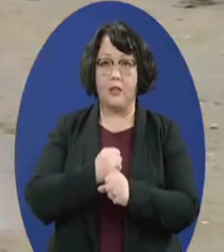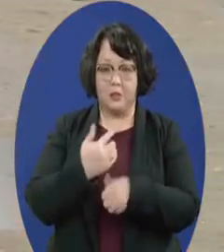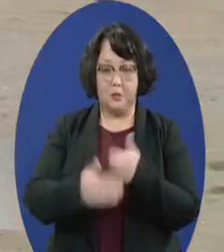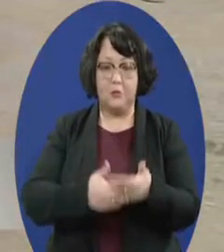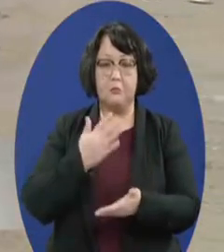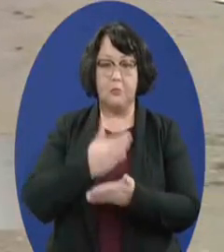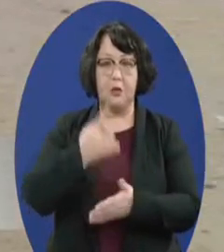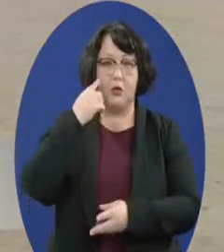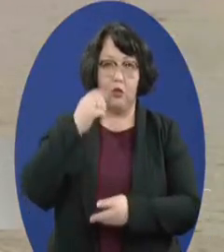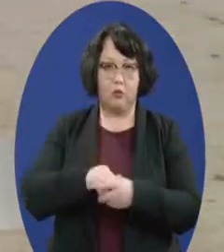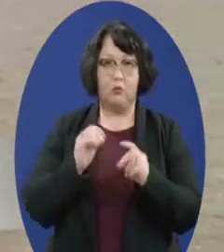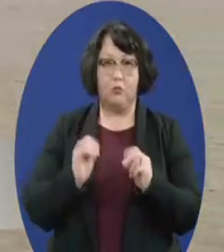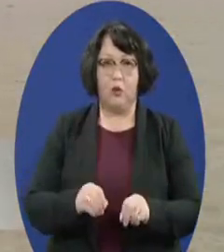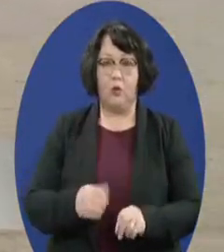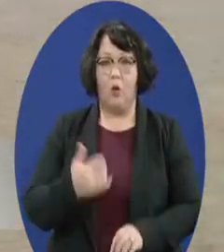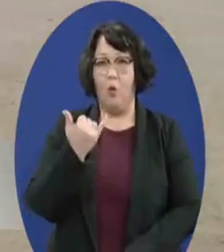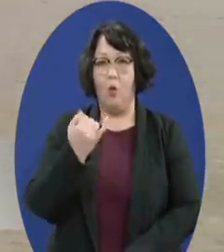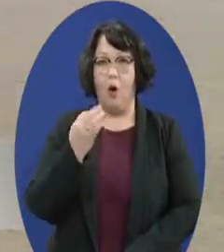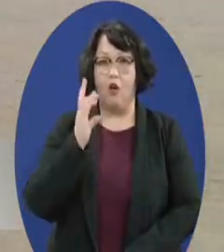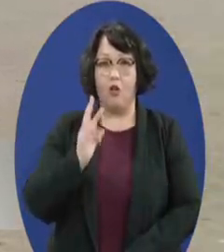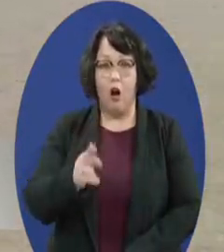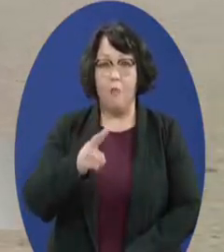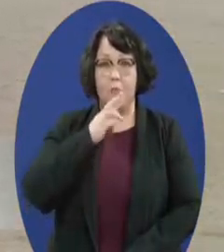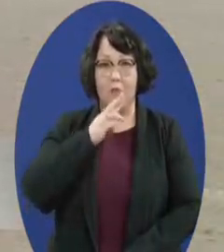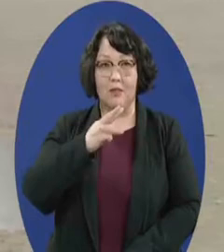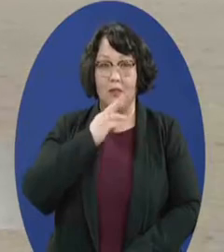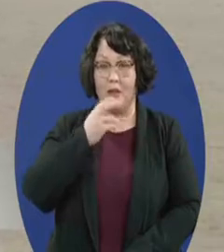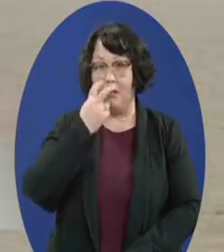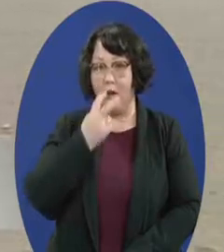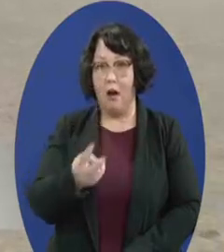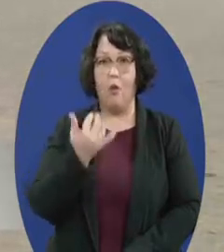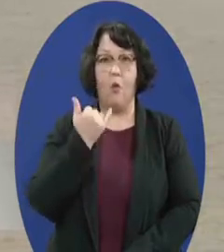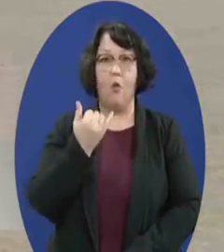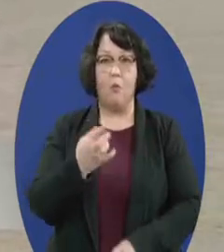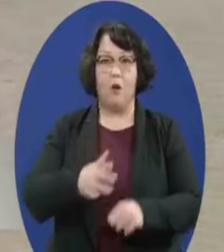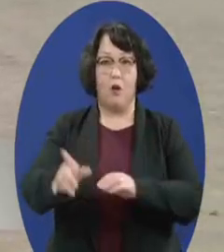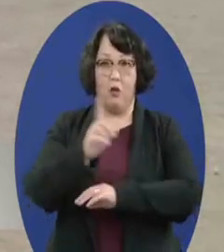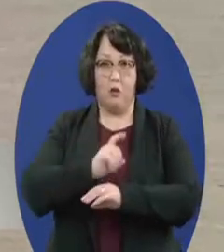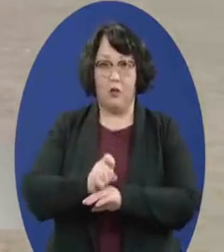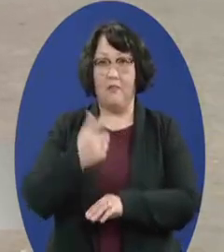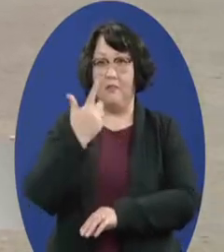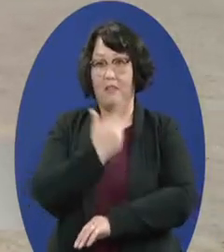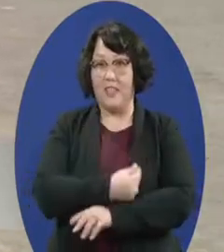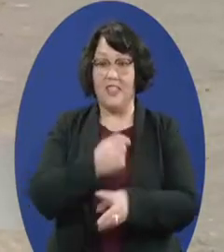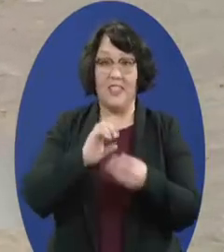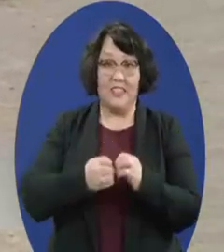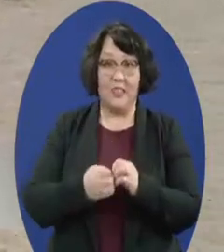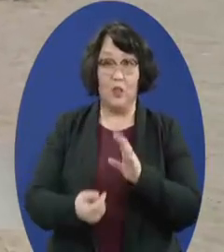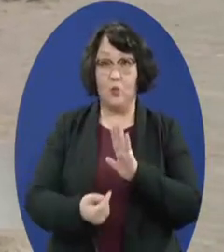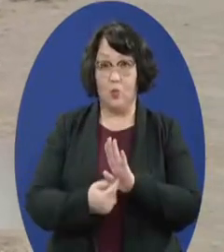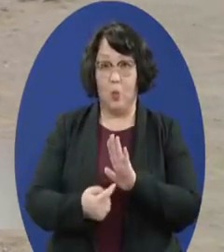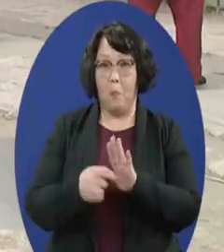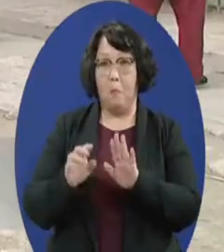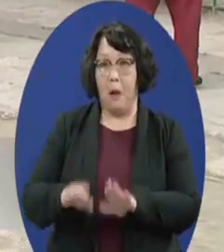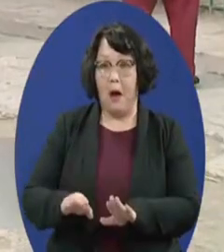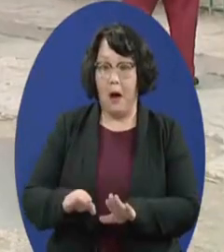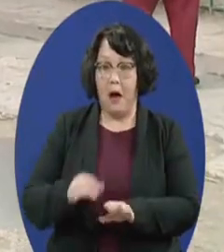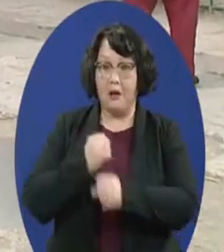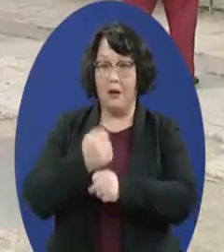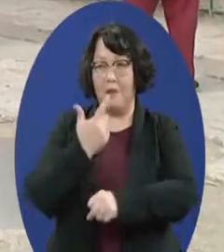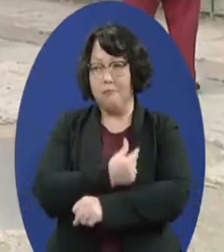байна. Улсын онцгой комиссийн мэдээллээс үзвэл Улаанбаатар хотын хэмжээнд вакцинжуулалтын суурин болон